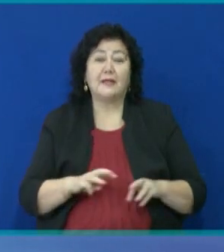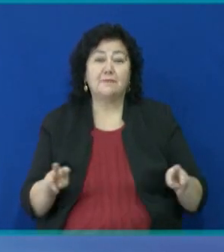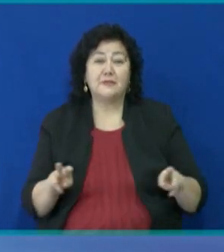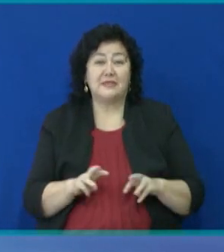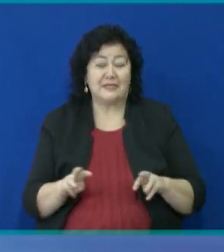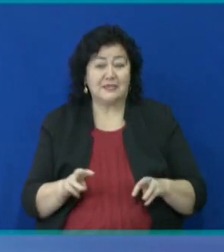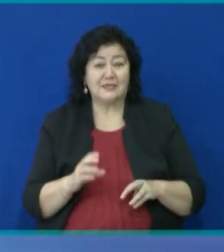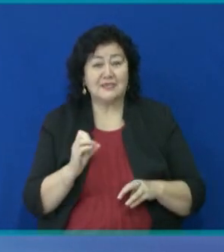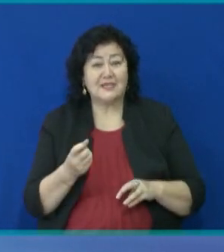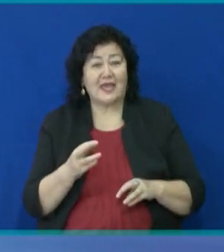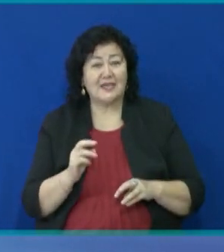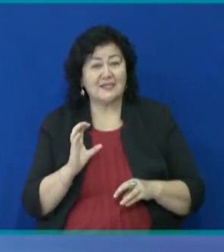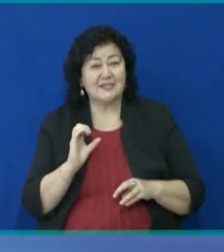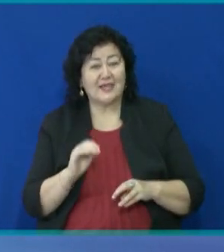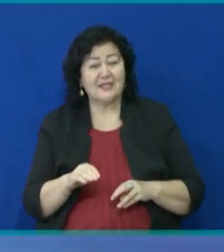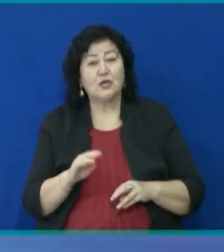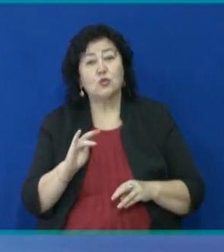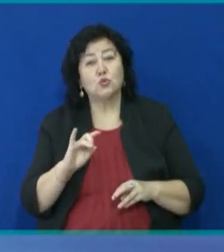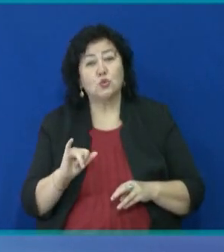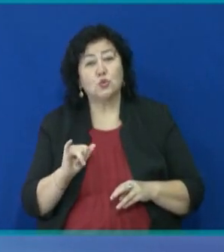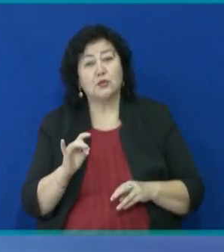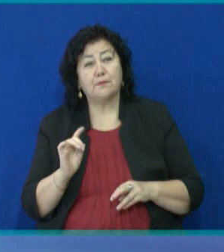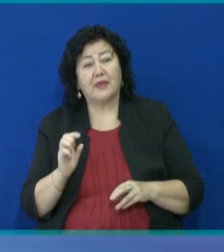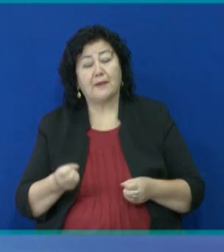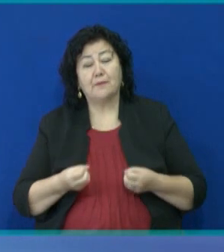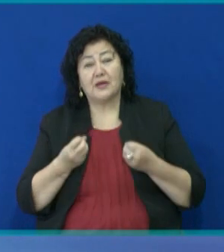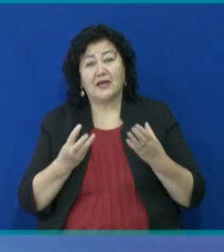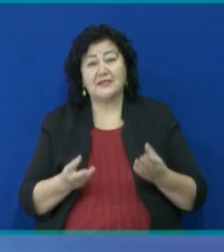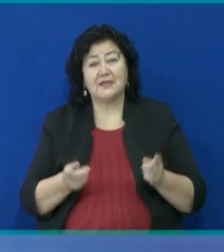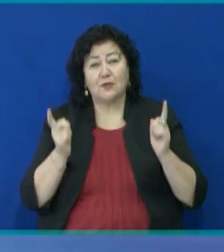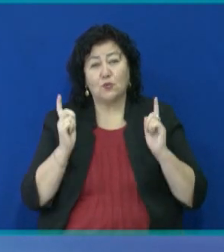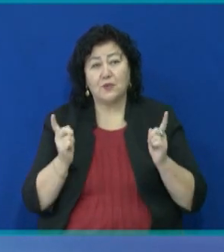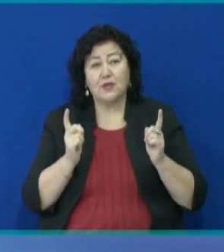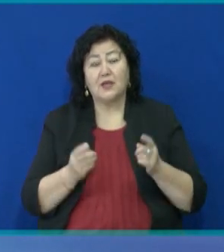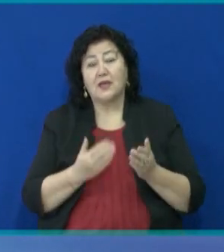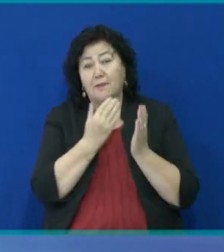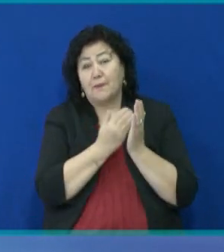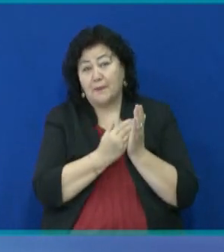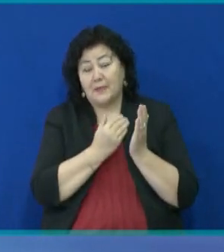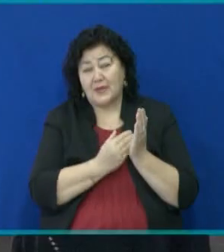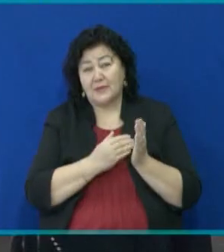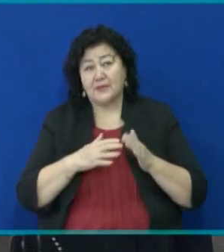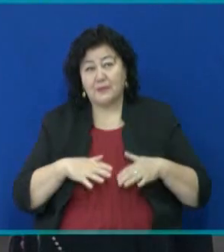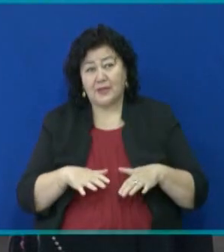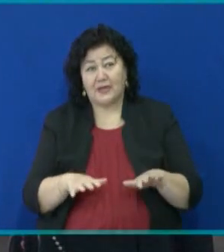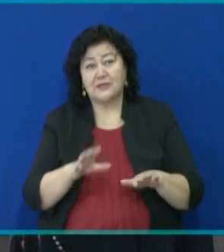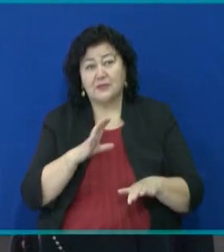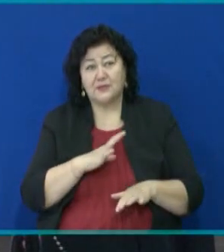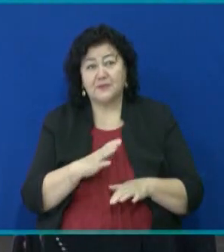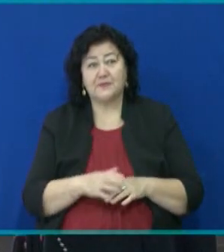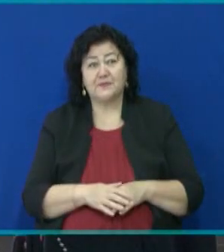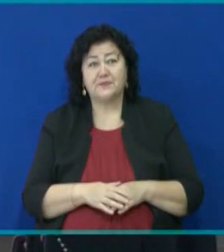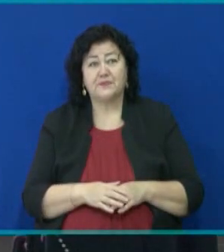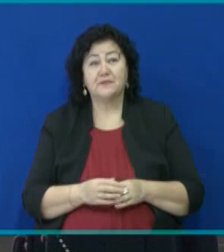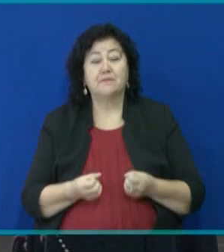Республики Казахстан Саясат Нурбек. Праздник, приуроченный к знаменательной дате, включил в себя ряд мероприятий.